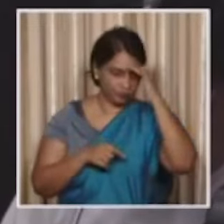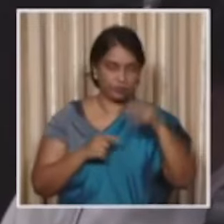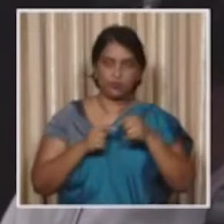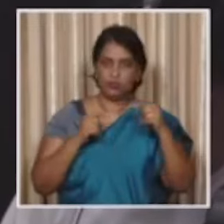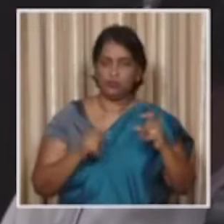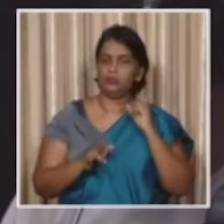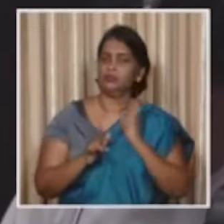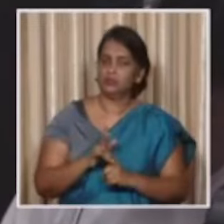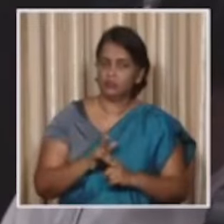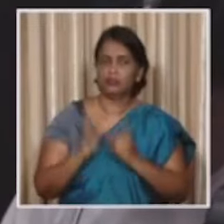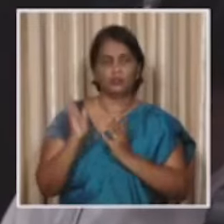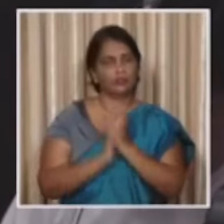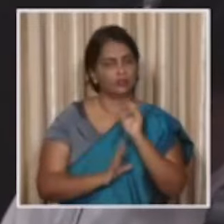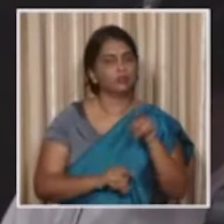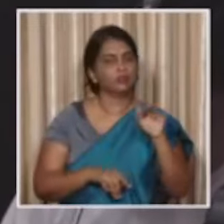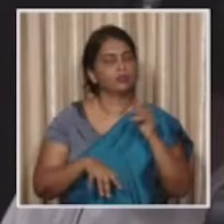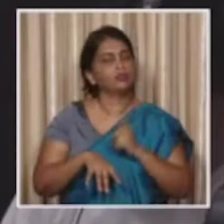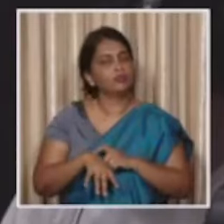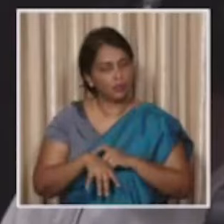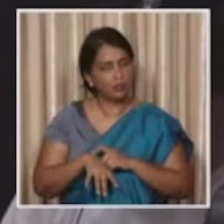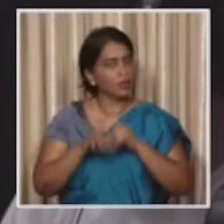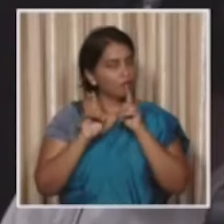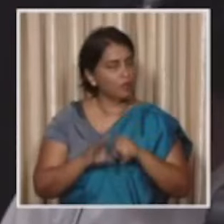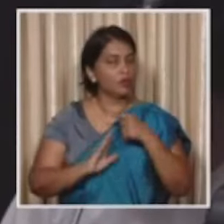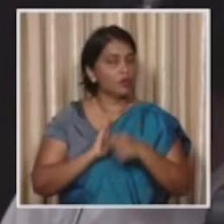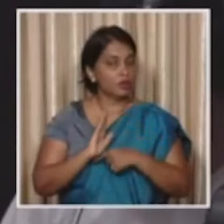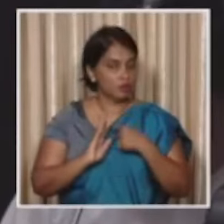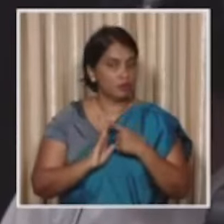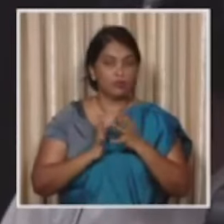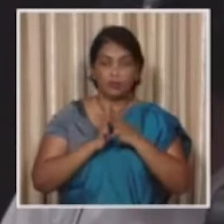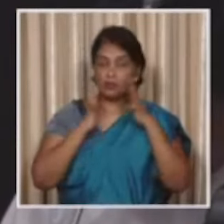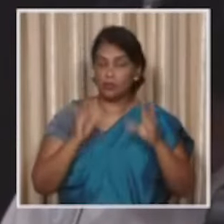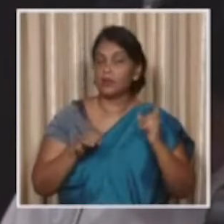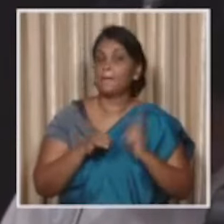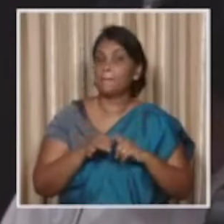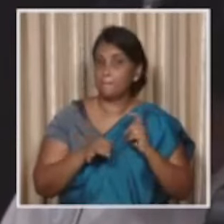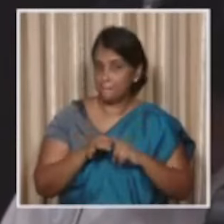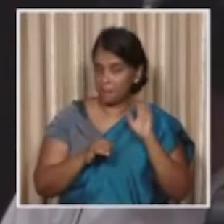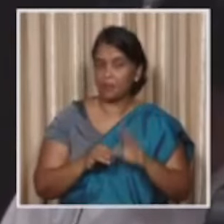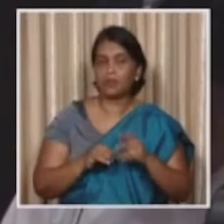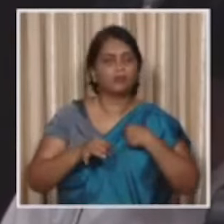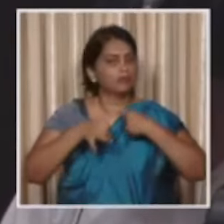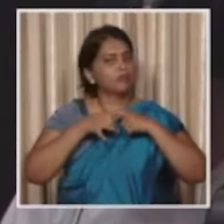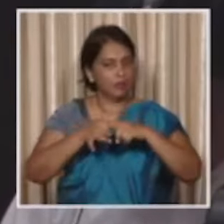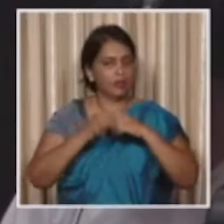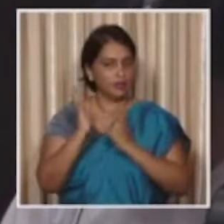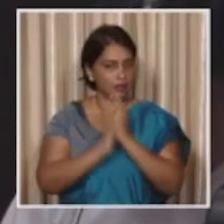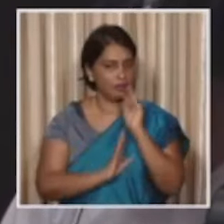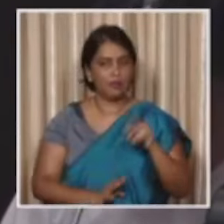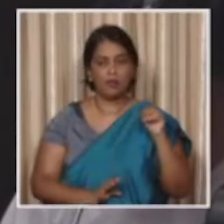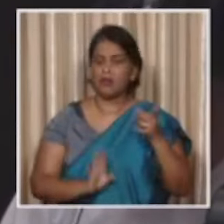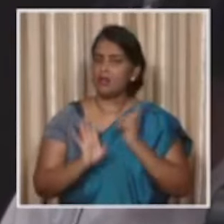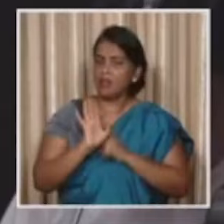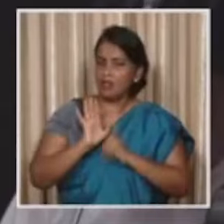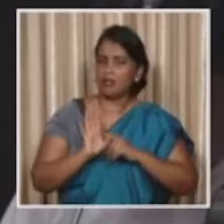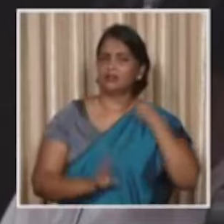විපක්ෂ සංවිධායකතුමාට අයිතිය තියෙනවා යම් වෙලාවක ඒ වගේ රටේ තියෙන දැවැන්ත ප්‍රශ්නයක් පිළිබඳව ප්‍රශ්න කිරීමේ අයිතිය තියෙනවා. නමුත් එතුම